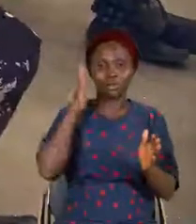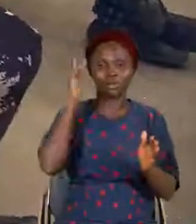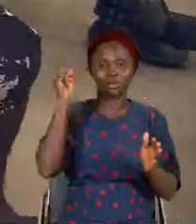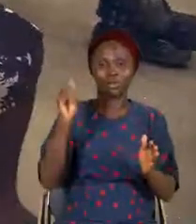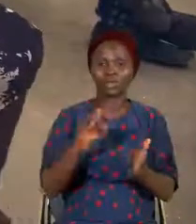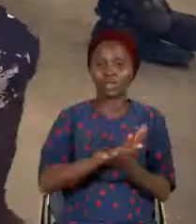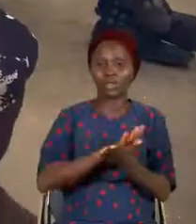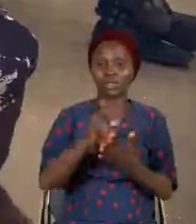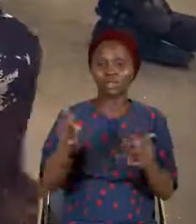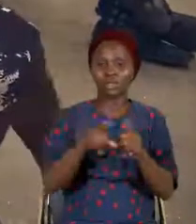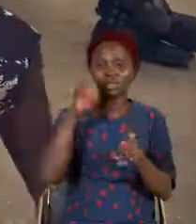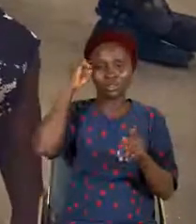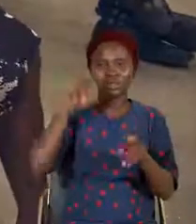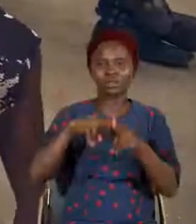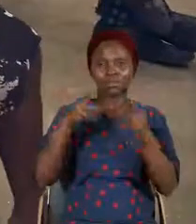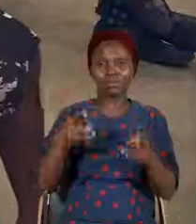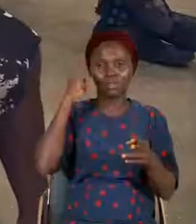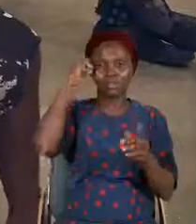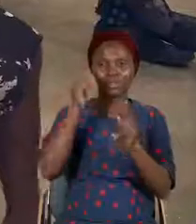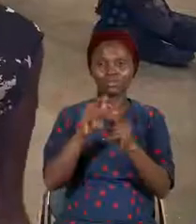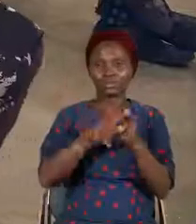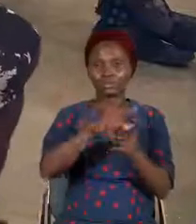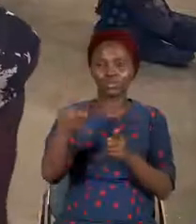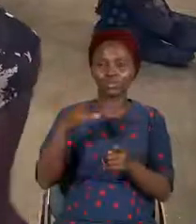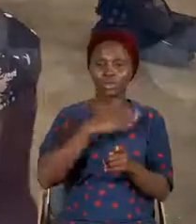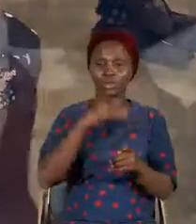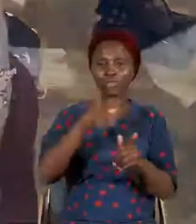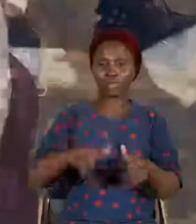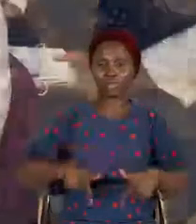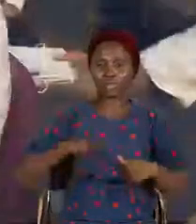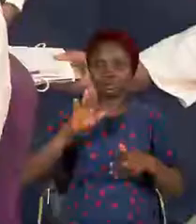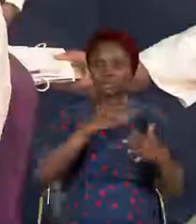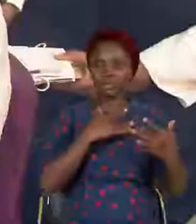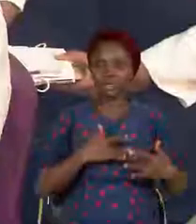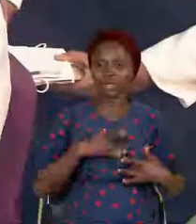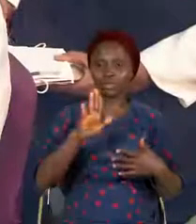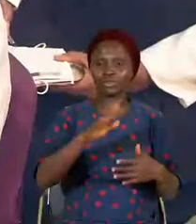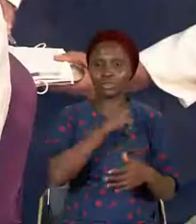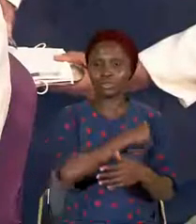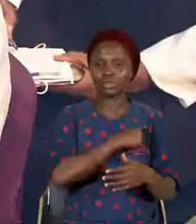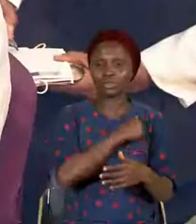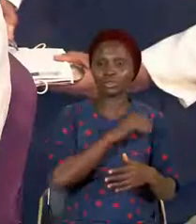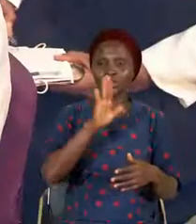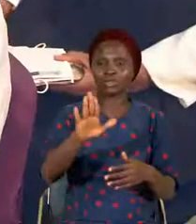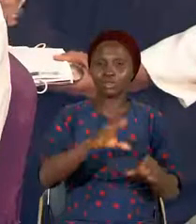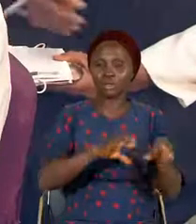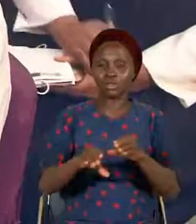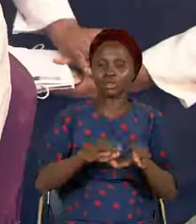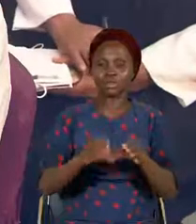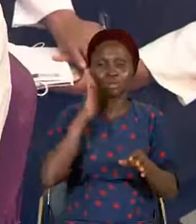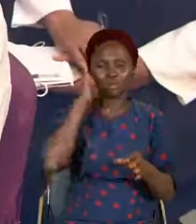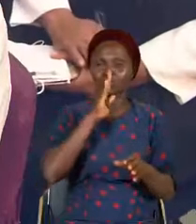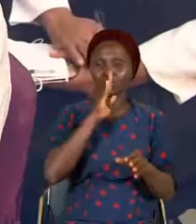vous purifier comme il révèle sa parole dans votre vie, dans votre cœur, votre attitude, vos